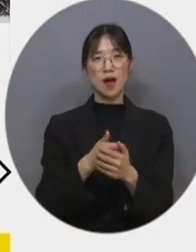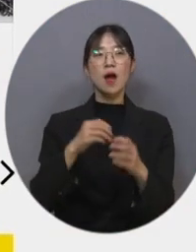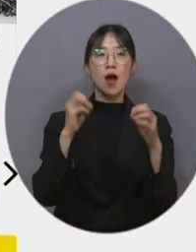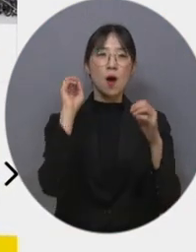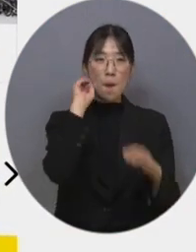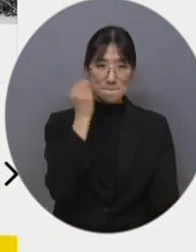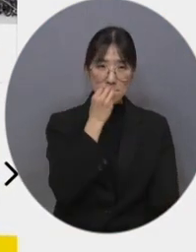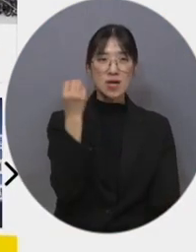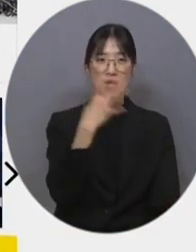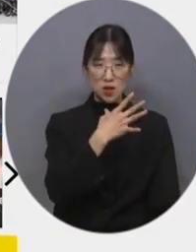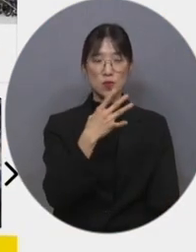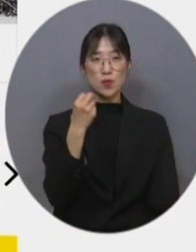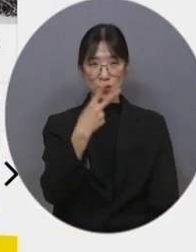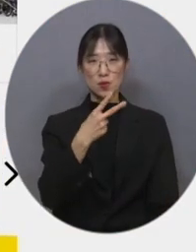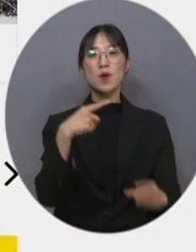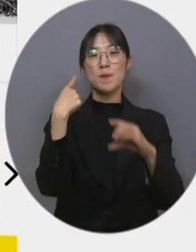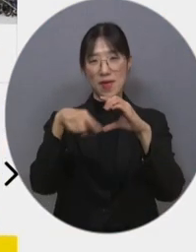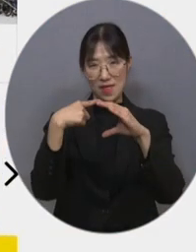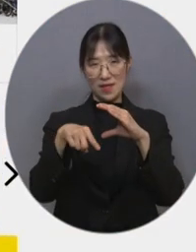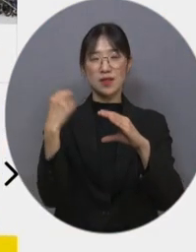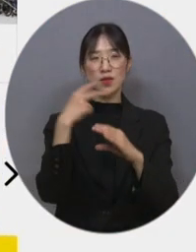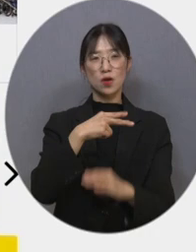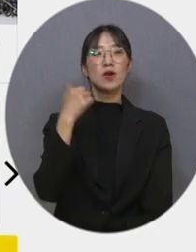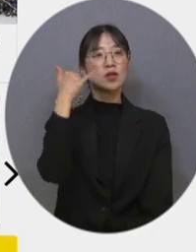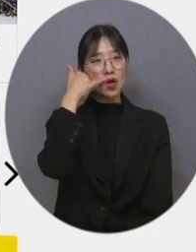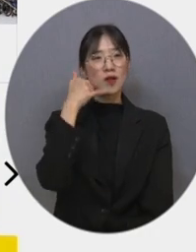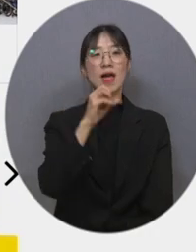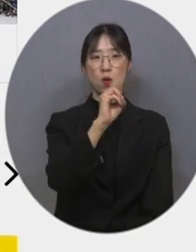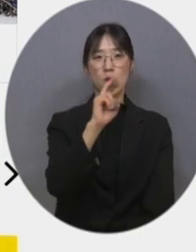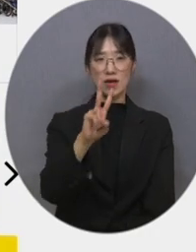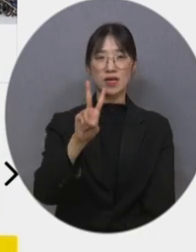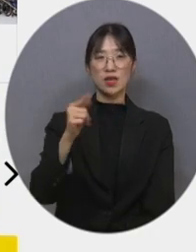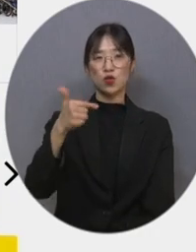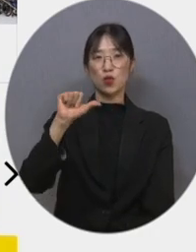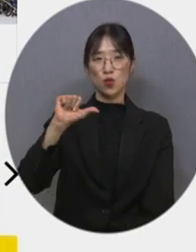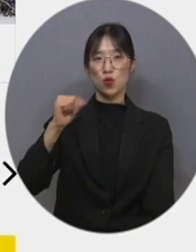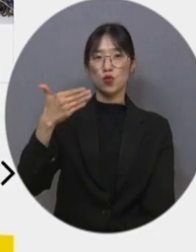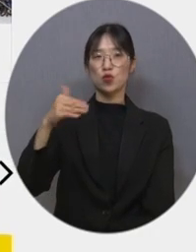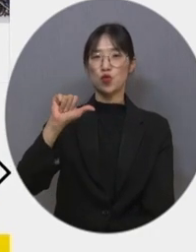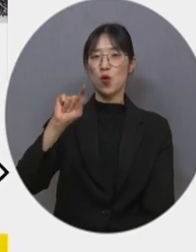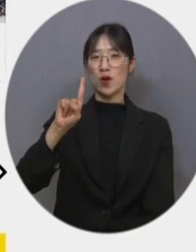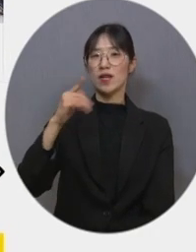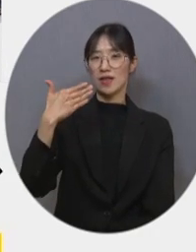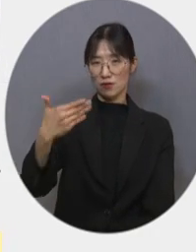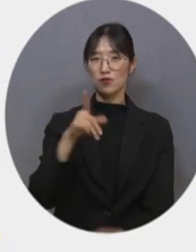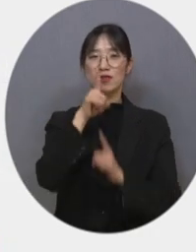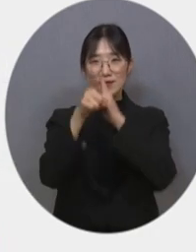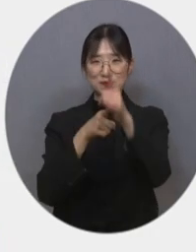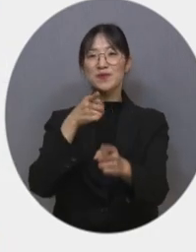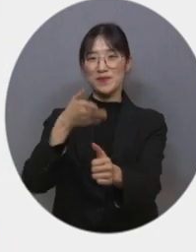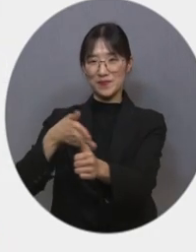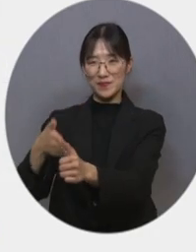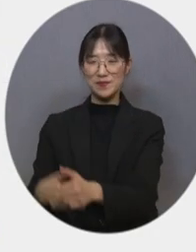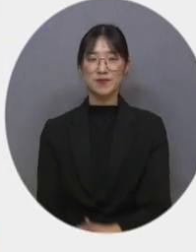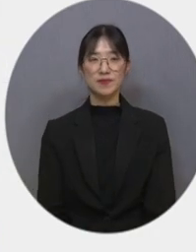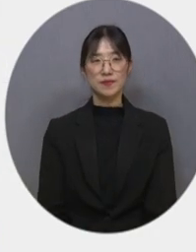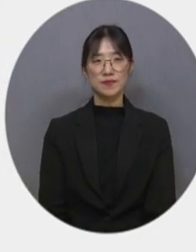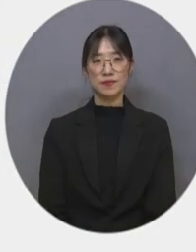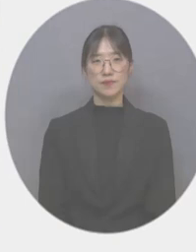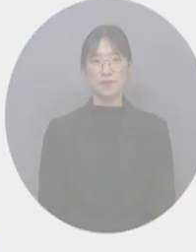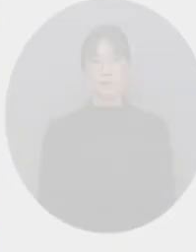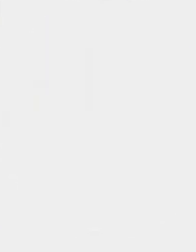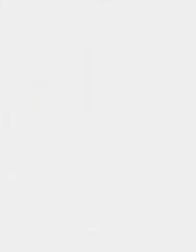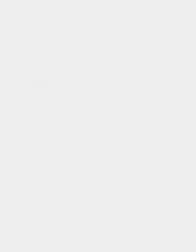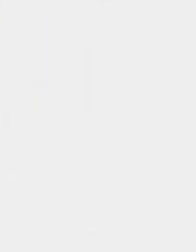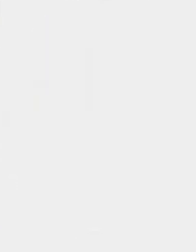홈페이지 또는 전자우편 전화번호 02-2655-9519로 많은 제보 바랍니다.